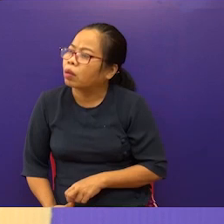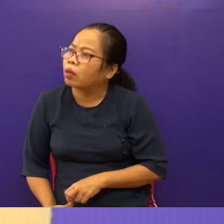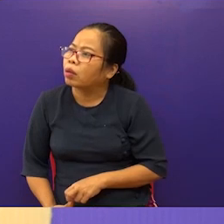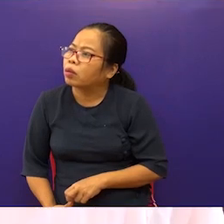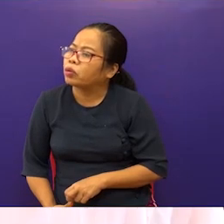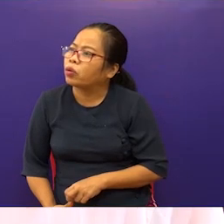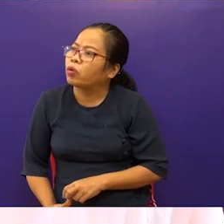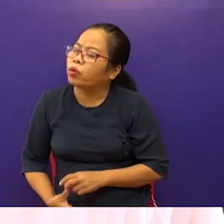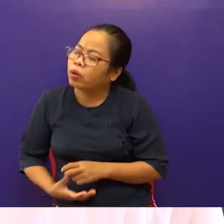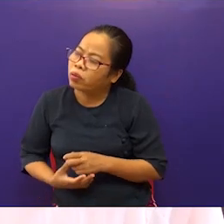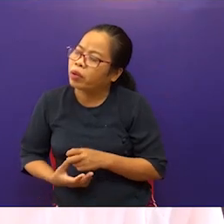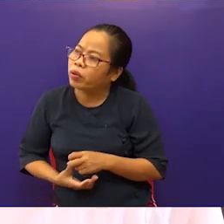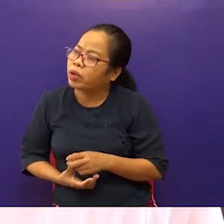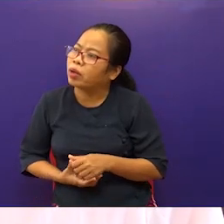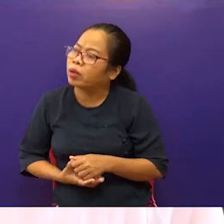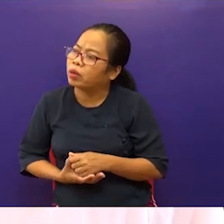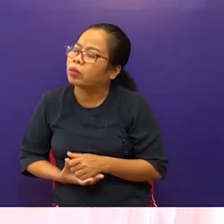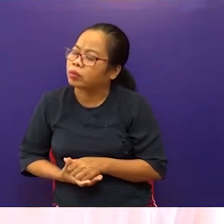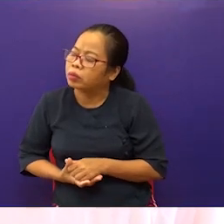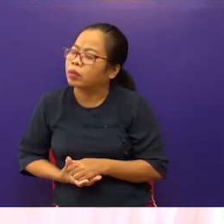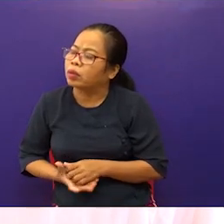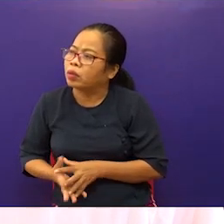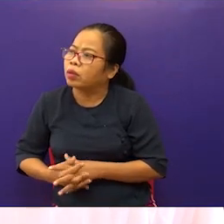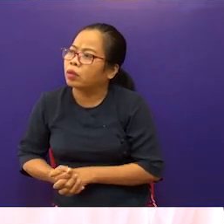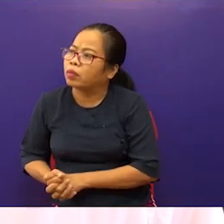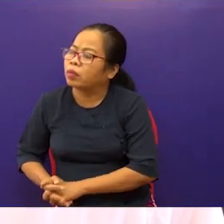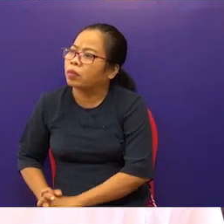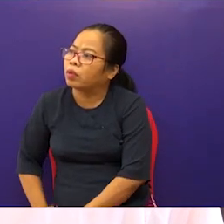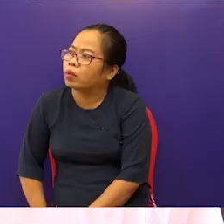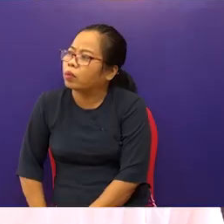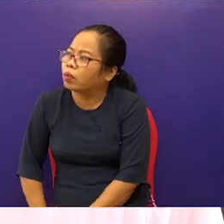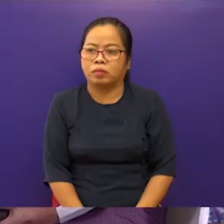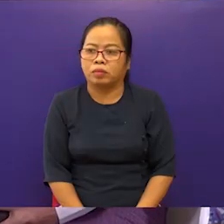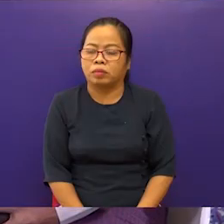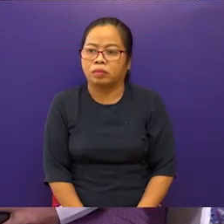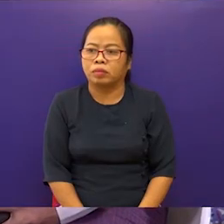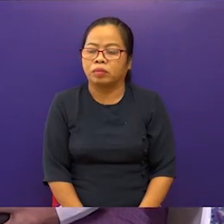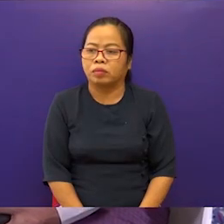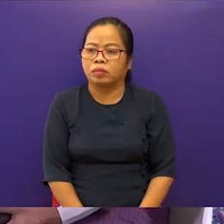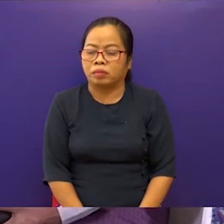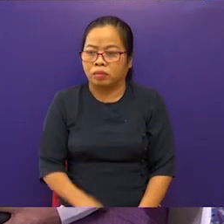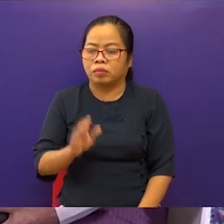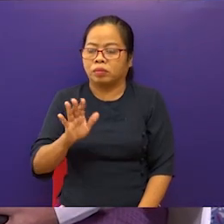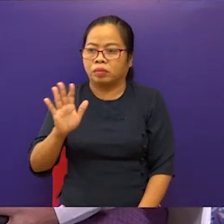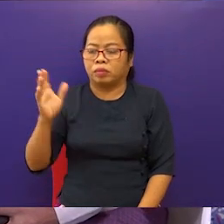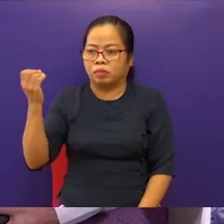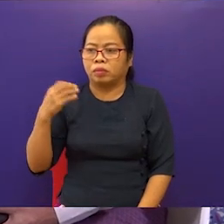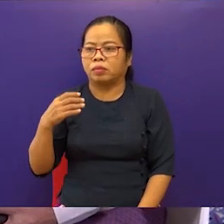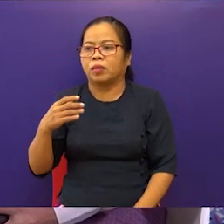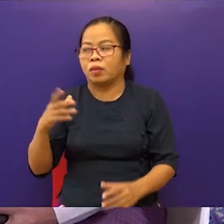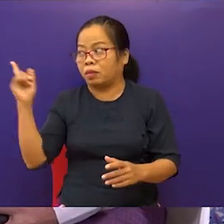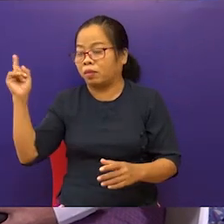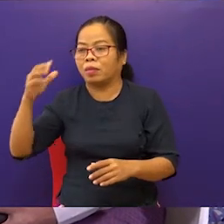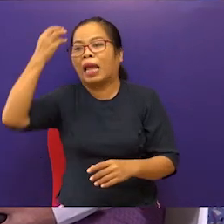ရွေးကပါလေစားဝတ်နေရေးပြည်လေဖို့ရေဂုံတိတ်ခါရှိတဲ့အလုတ်ကင်တစ်ခုရောက် ဘာပဲဖြစ်ကျွန်တော်တို့ပဲရှိတယ်ဟိုတန်ဖိုးရှိတ